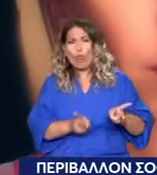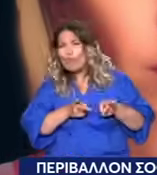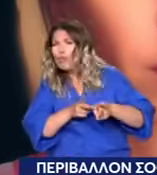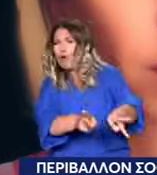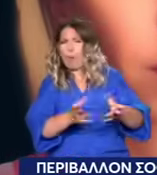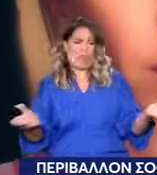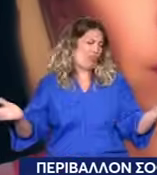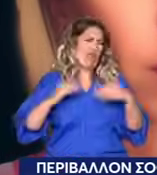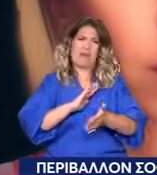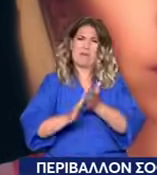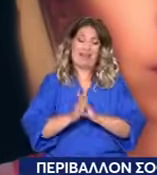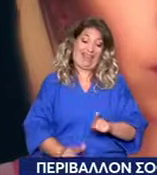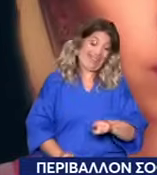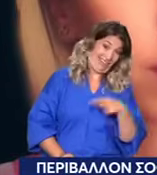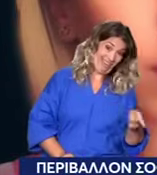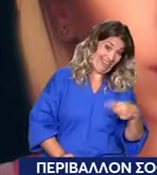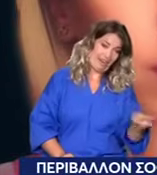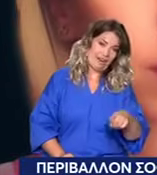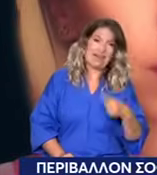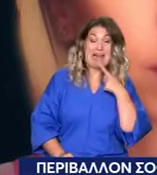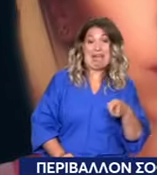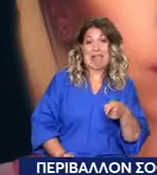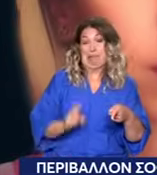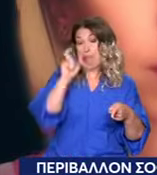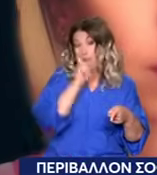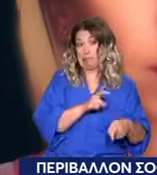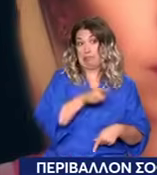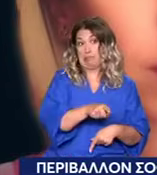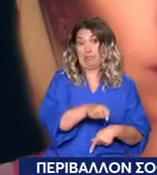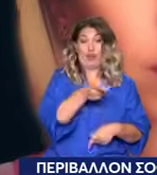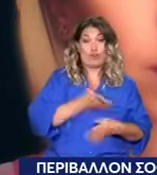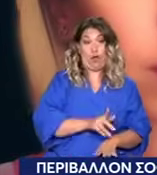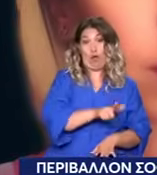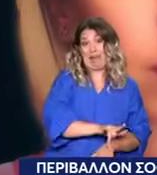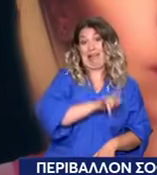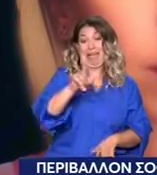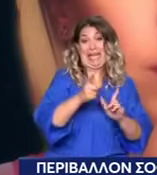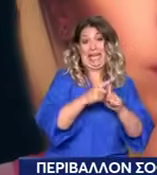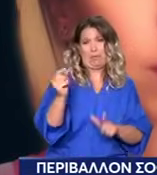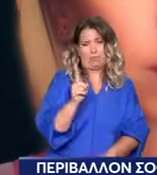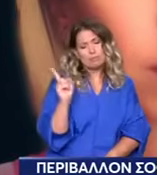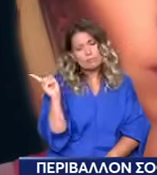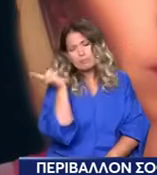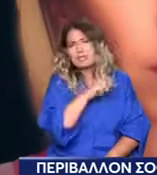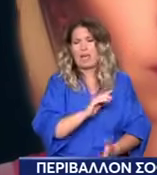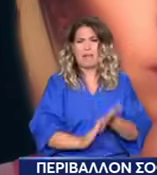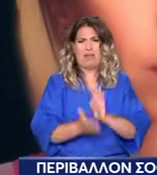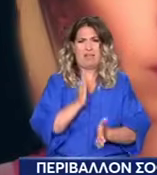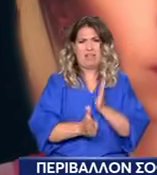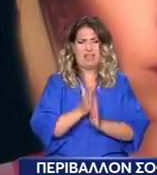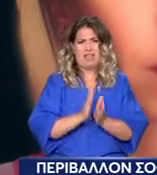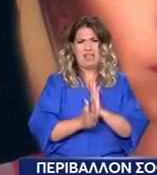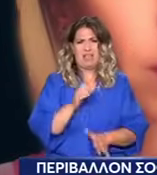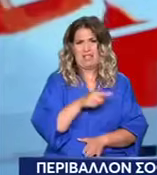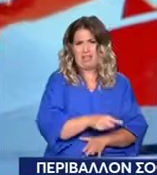ότι προβάλλεται από την άλλη πλευρά ότι ήταν επίγον το ταξίδι της μικρής κόρης στην Κύπρο δεν αληθεύει, καθώς ακόμη δεν έχουν βγει τα αποτελέσματα των